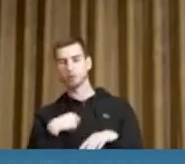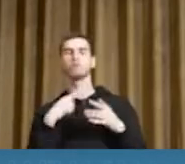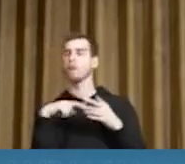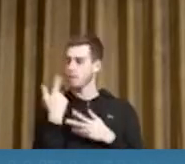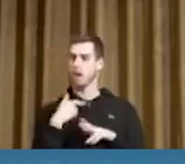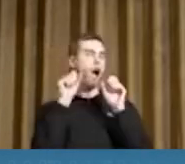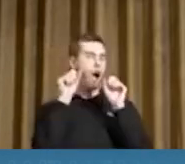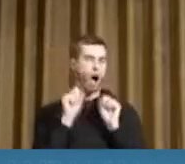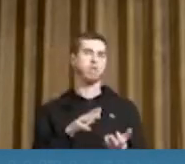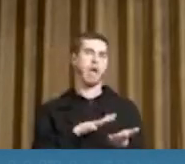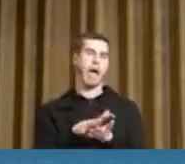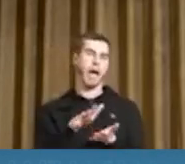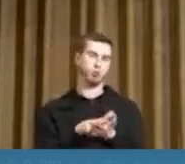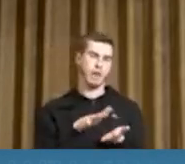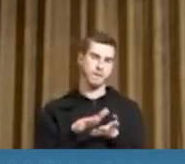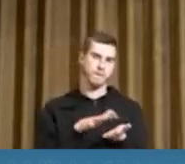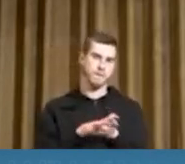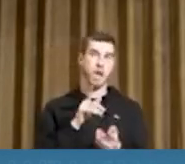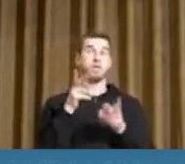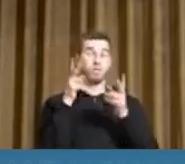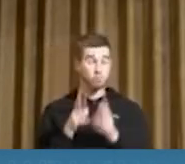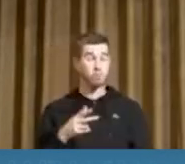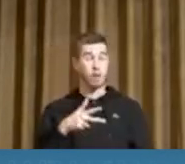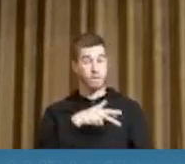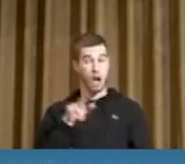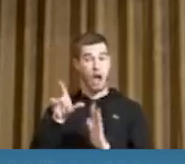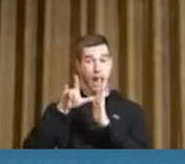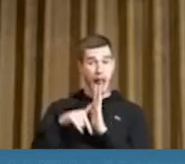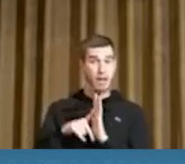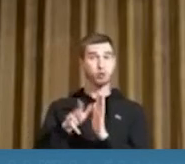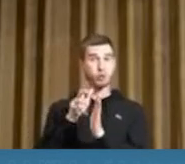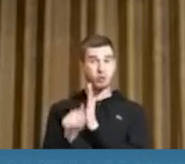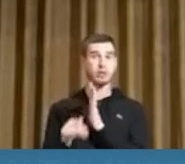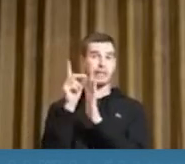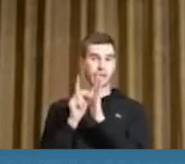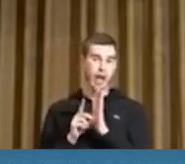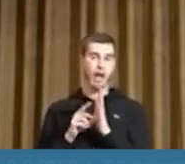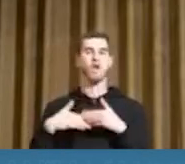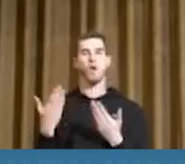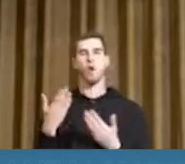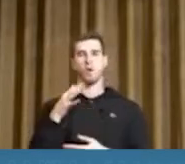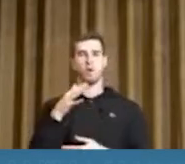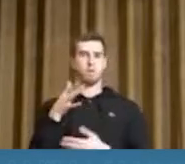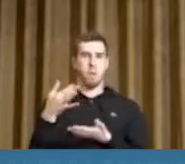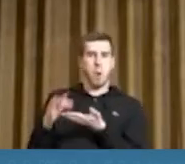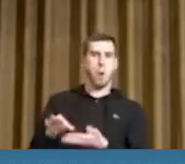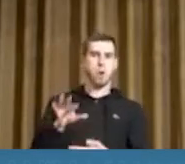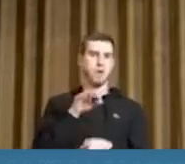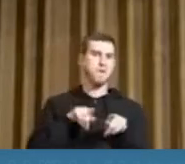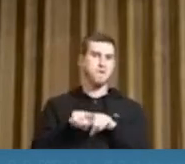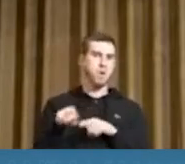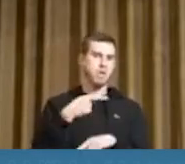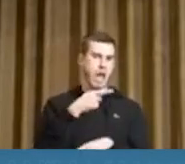auswerten vor dem Hintergrund der tatsächlichen leistungsdiagnostischen Daten. Das macht, wie gesagt, Kai Röcke in Furtwangen. Da wird man dann auch in